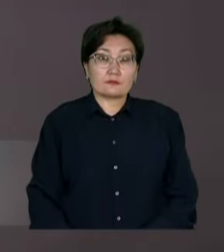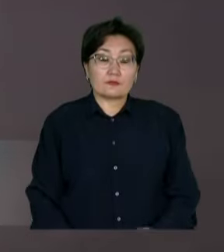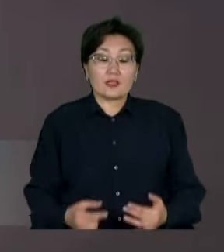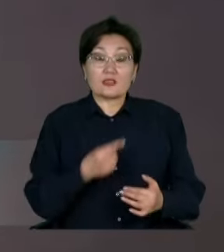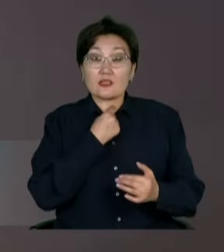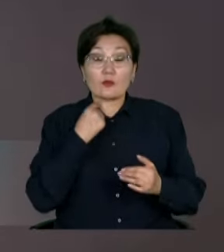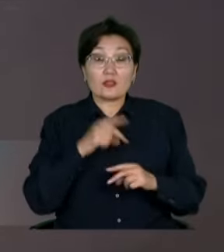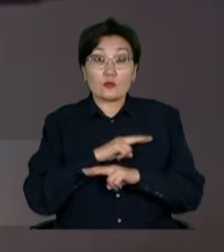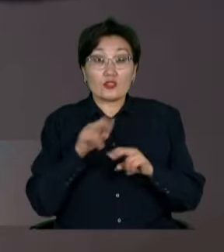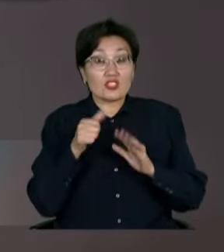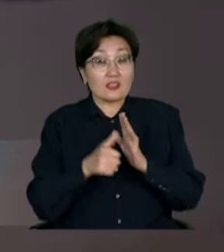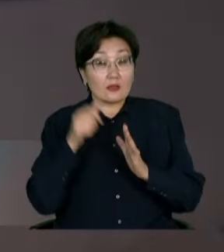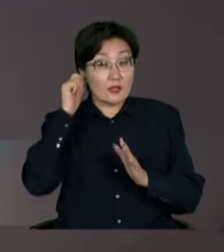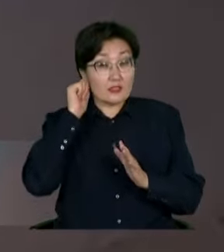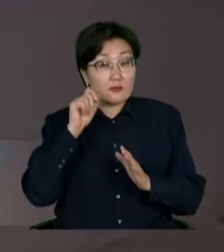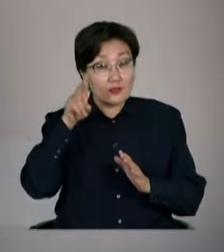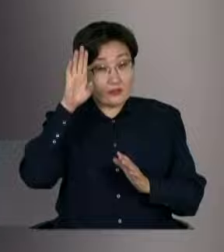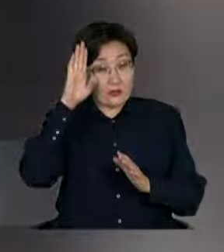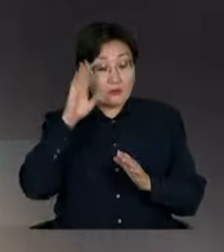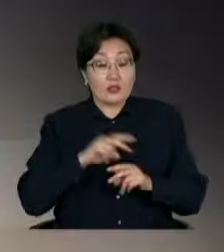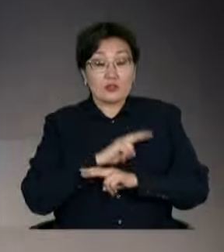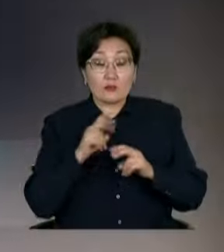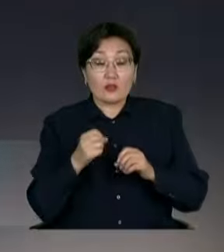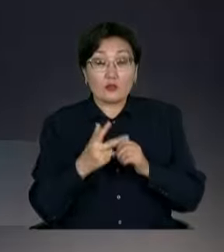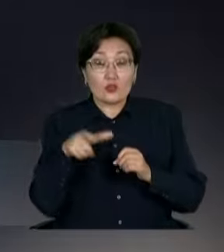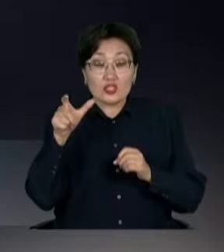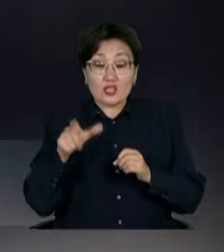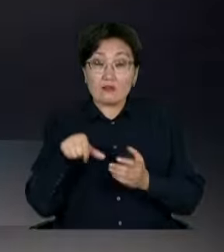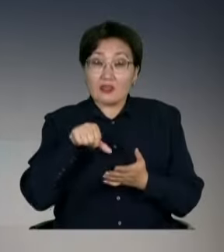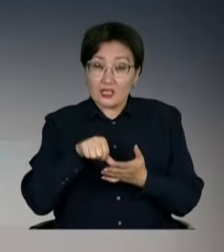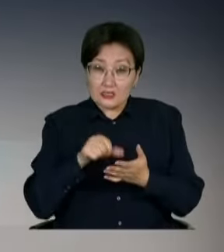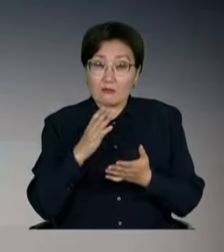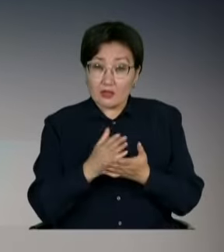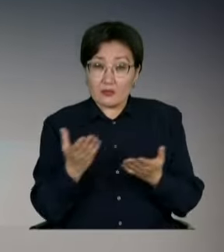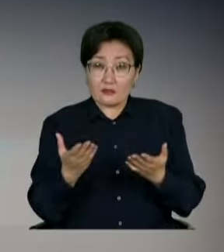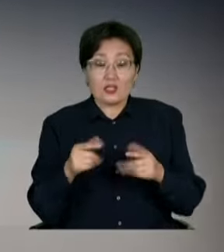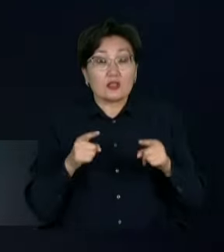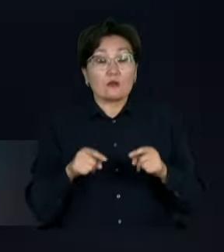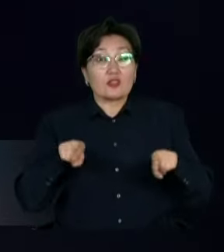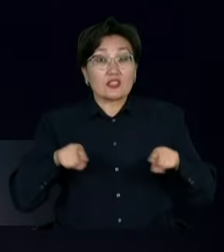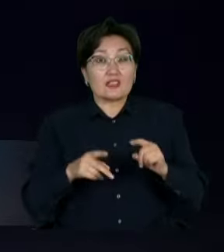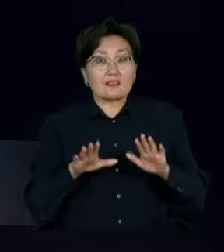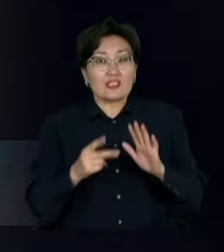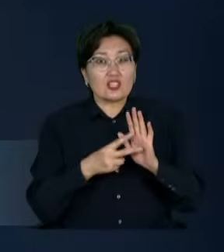Талғарда қаза тапқан 16 жастағы баланың өліміне 13 адамның қатысы бары рас па? Неге қамауға тек